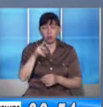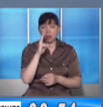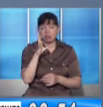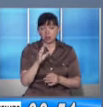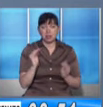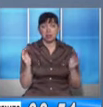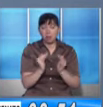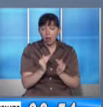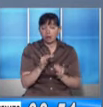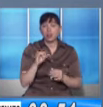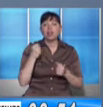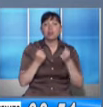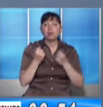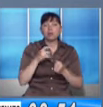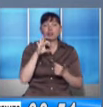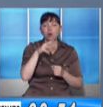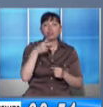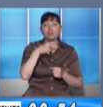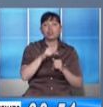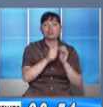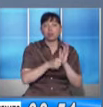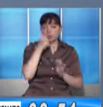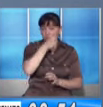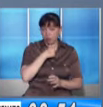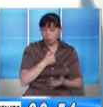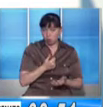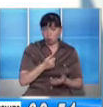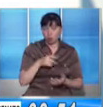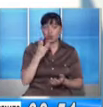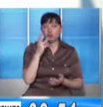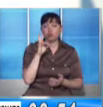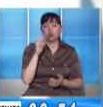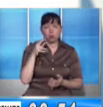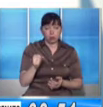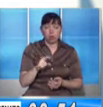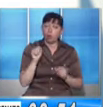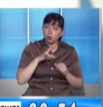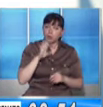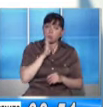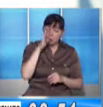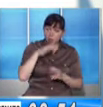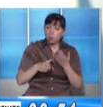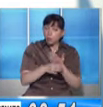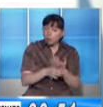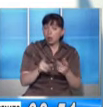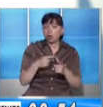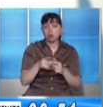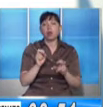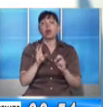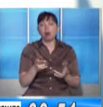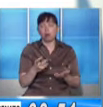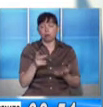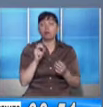Skoda Octavia din 2016. Întreabă colegii, vă ajută cumva și părinții sau din ce bani reușiți ca